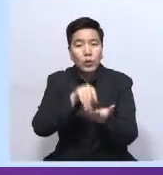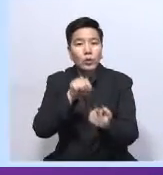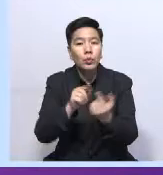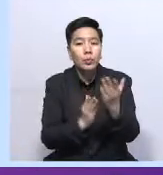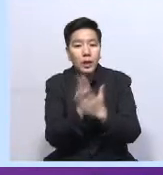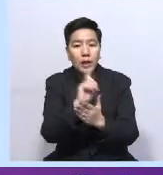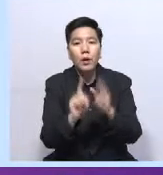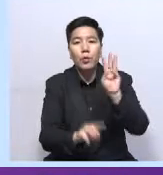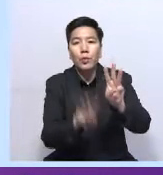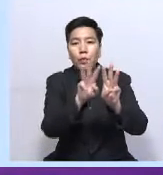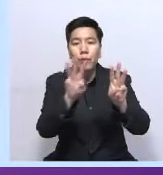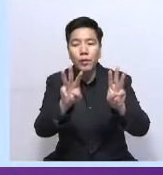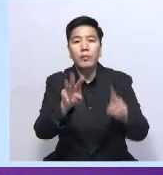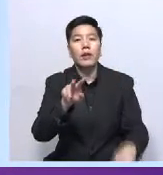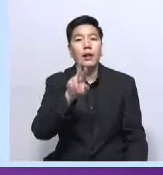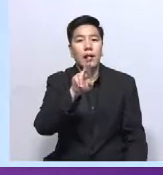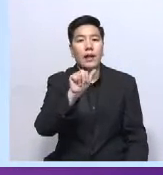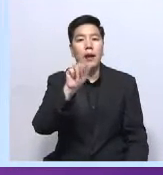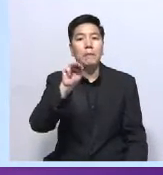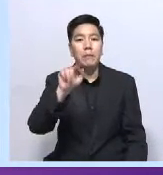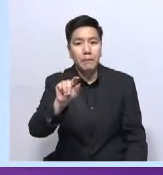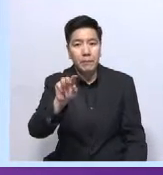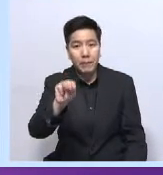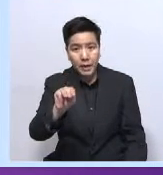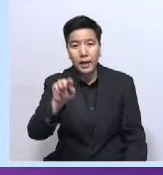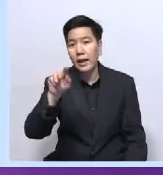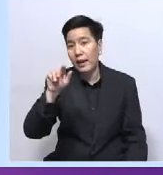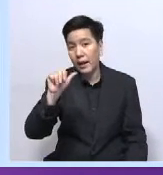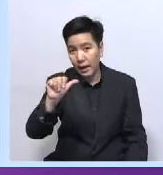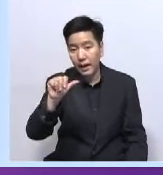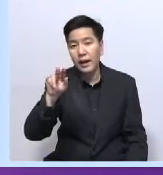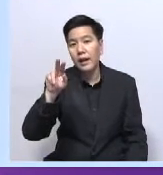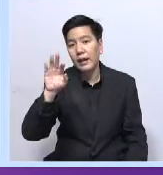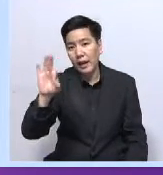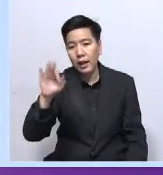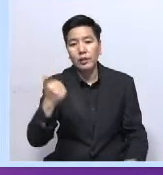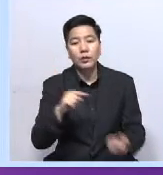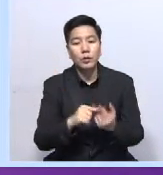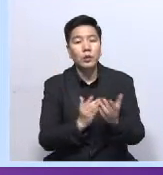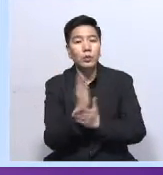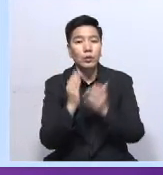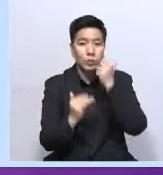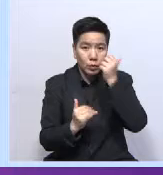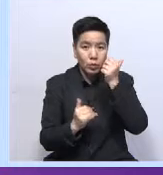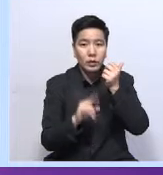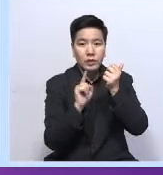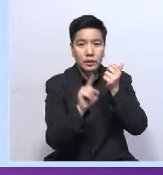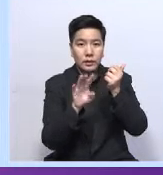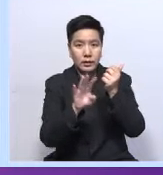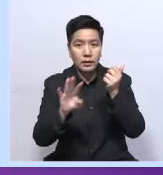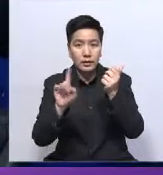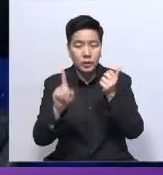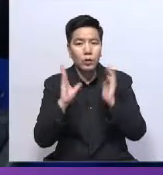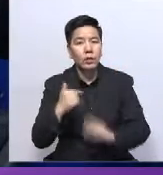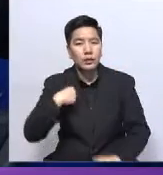ซต์ kingramanai.th Facebook ศูนย์ข้อมูลข่าวสารและสายด่วน1441คำถามที่ประชาชนส